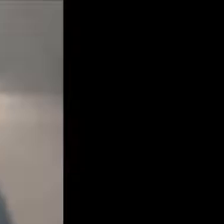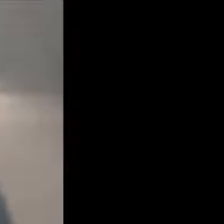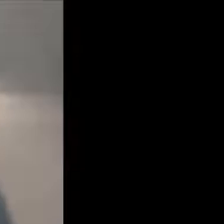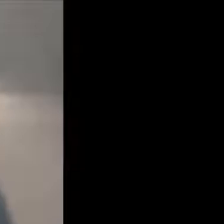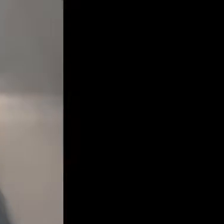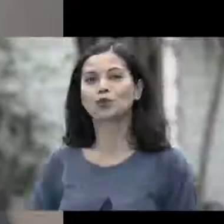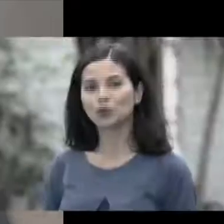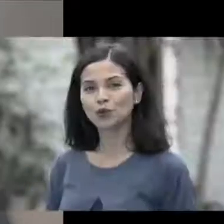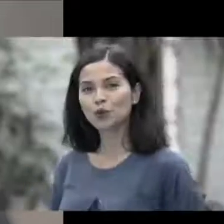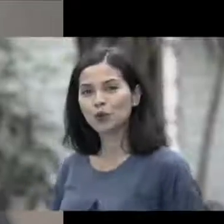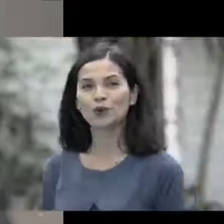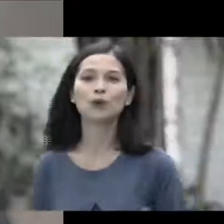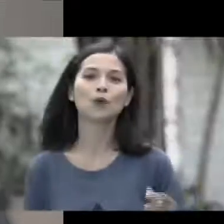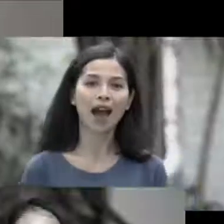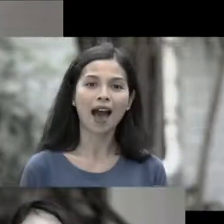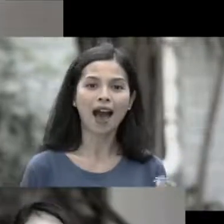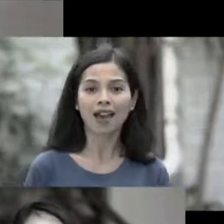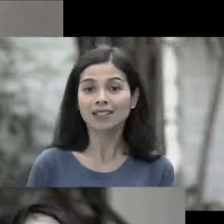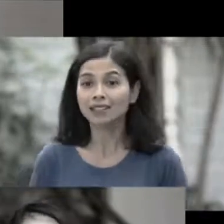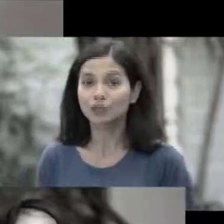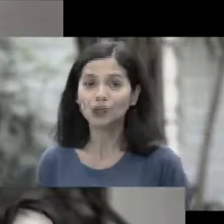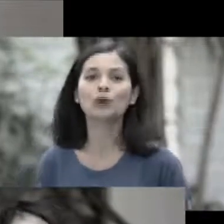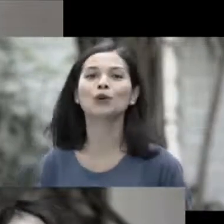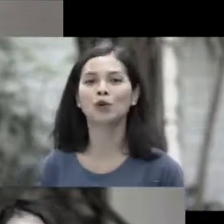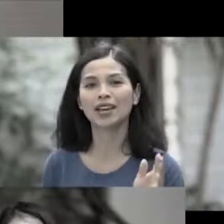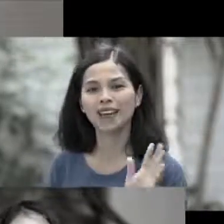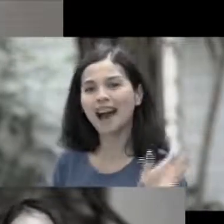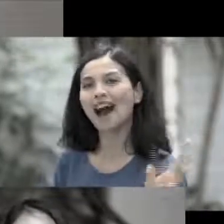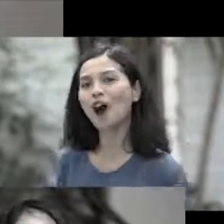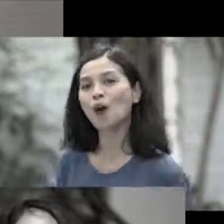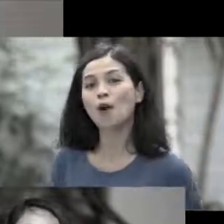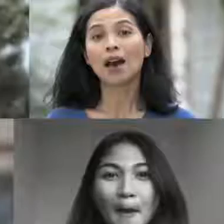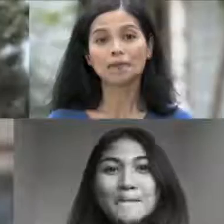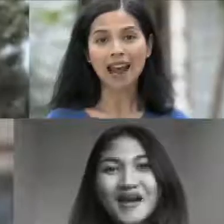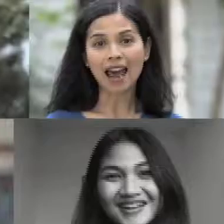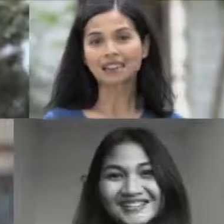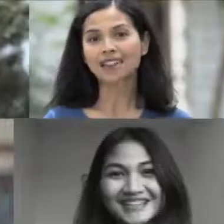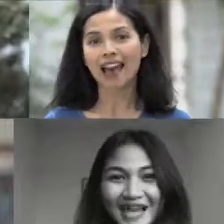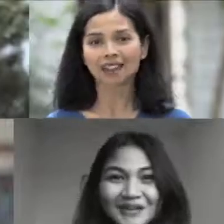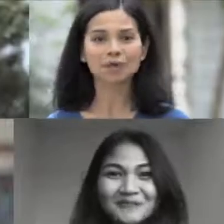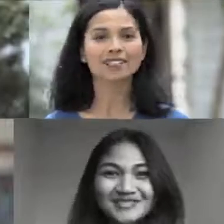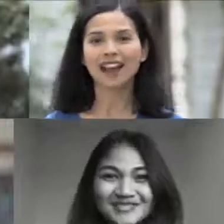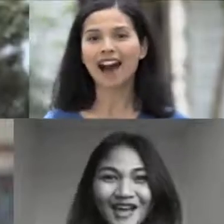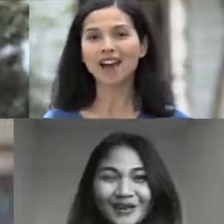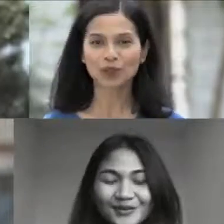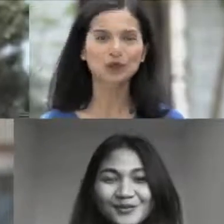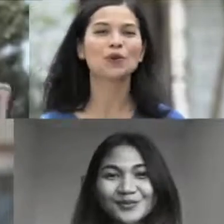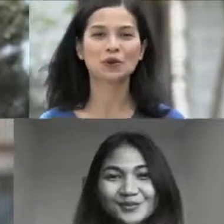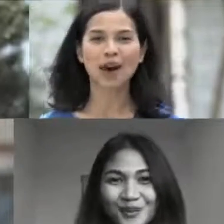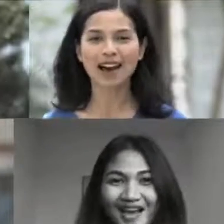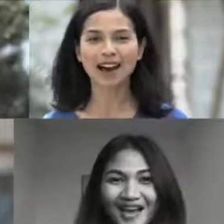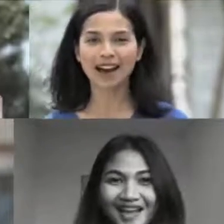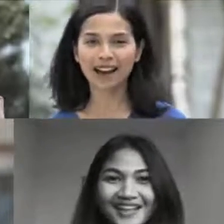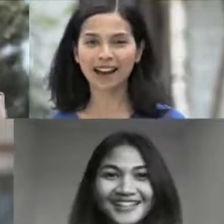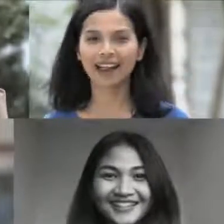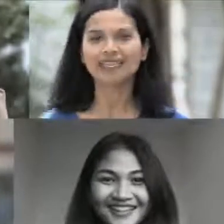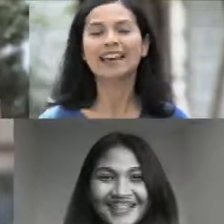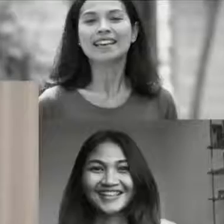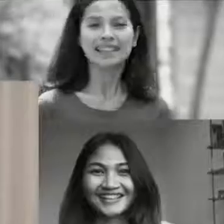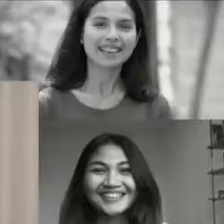sungguh kita imahagi Imam kamu badan sehat kau